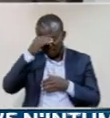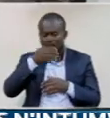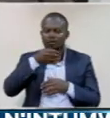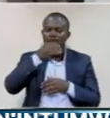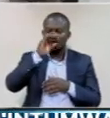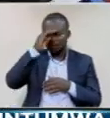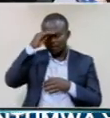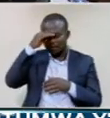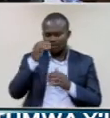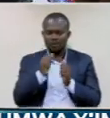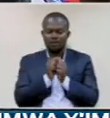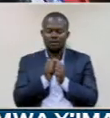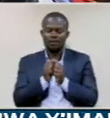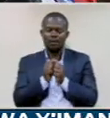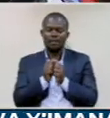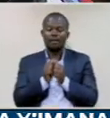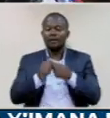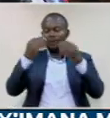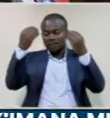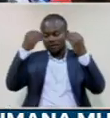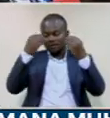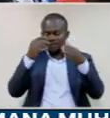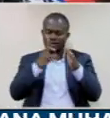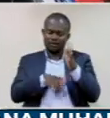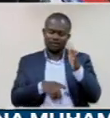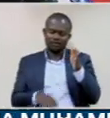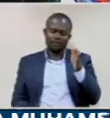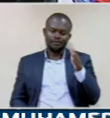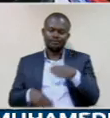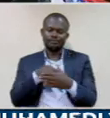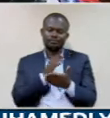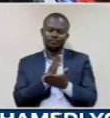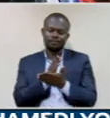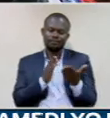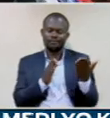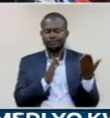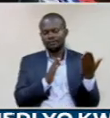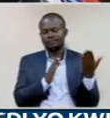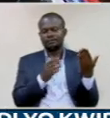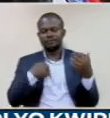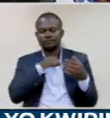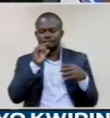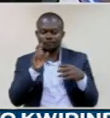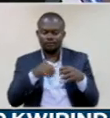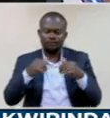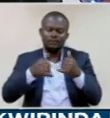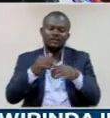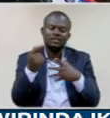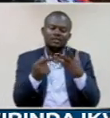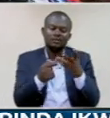we ntwaye abantu basinze isomo ni uko mu by'ukuri tutagomba gukinisha ibintu